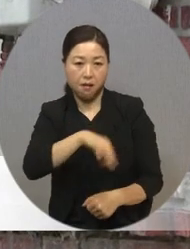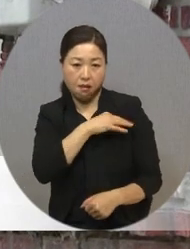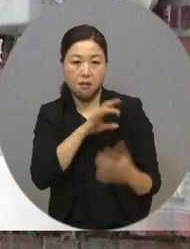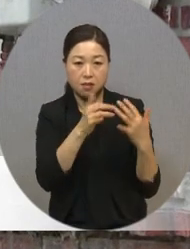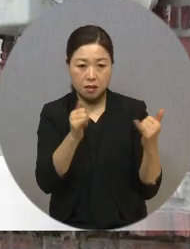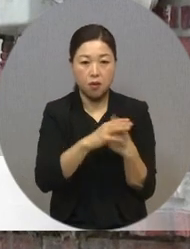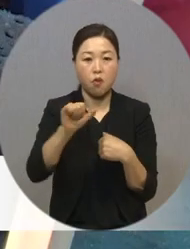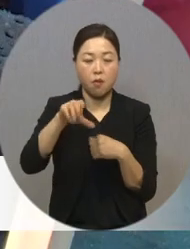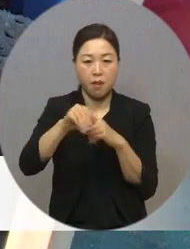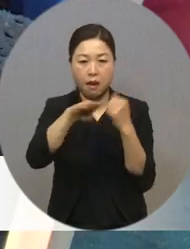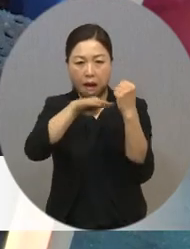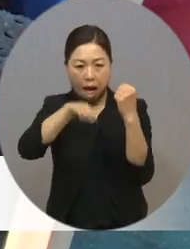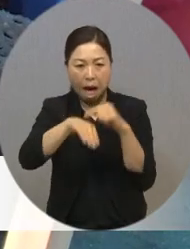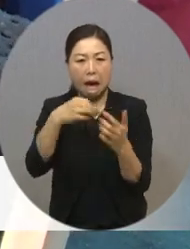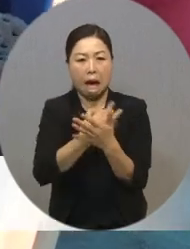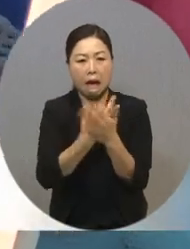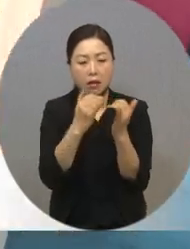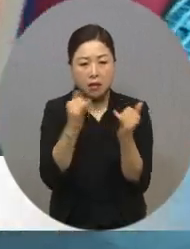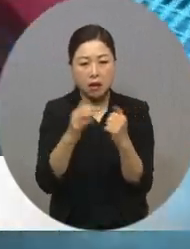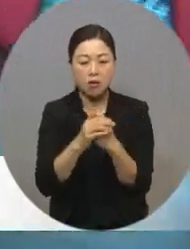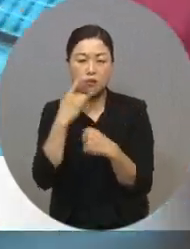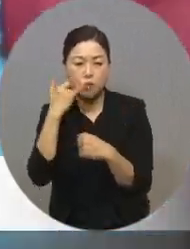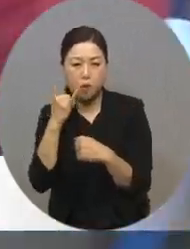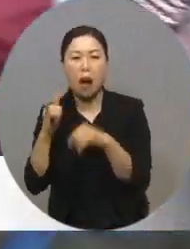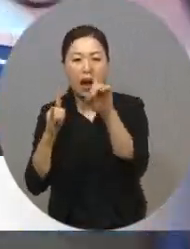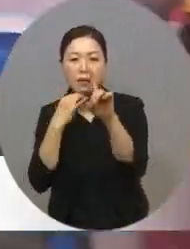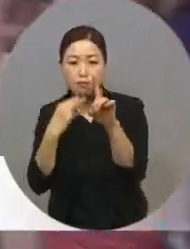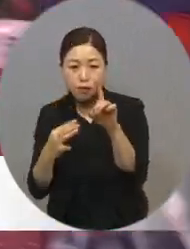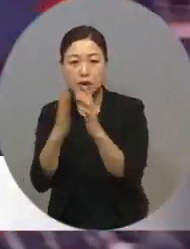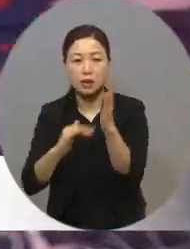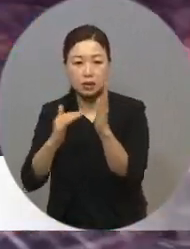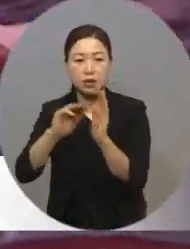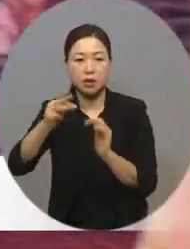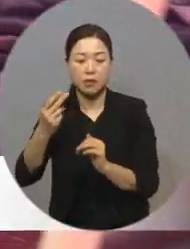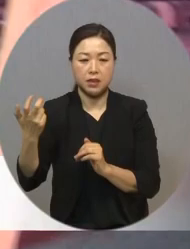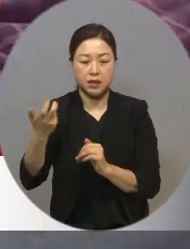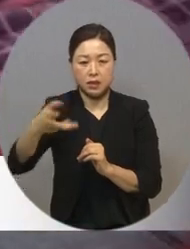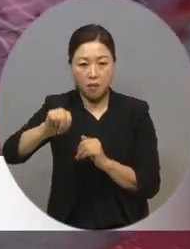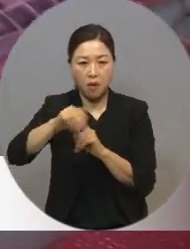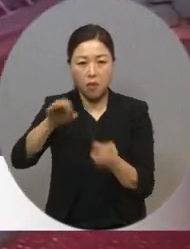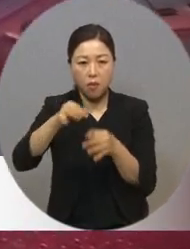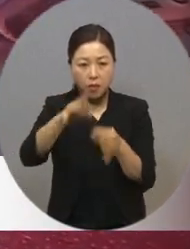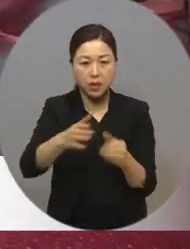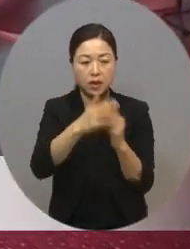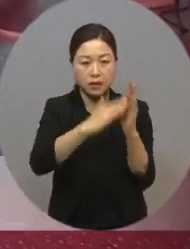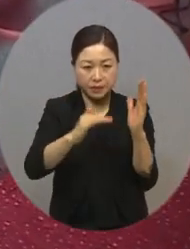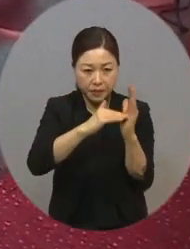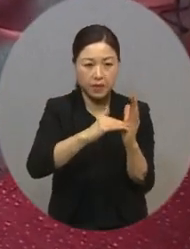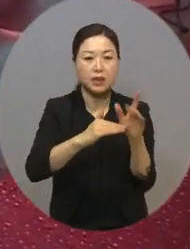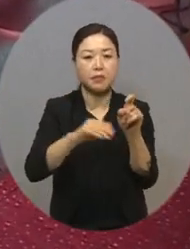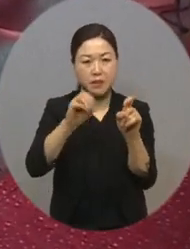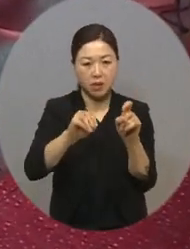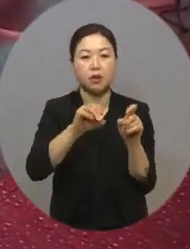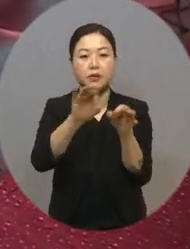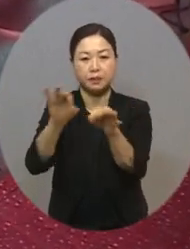5만 차상위 계층 한부모 가정에는 370억 원을 투입해 가구당 10만 원씩 지원합니다.